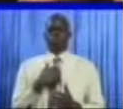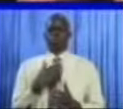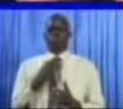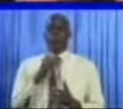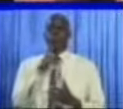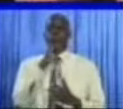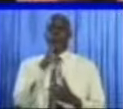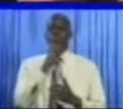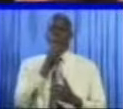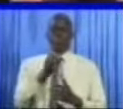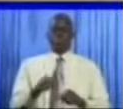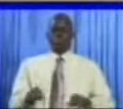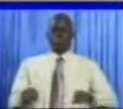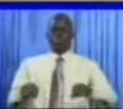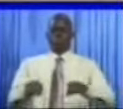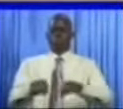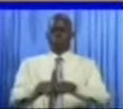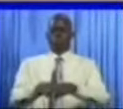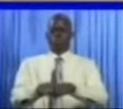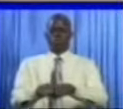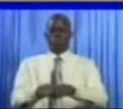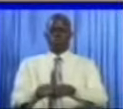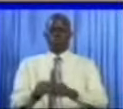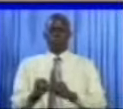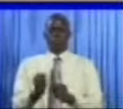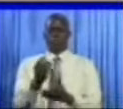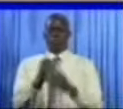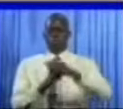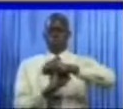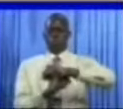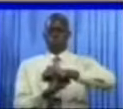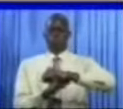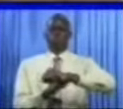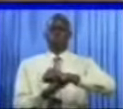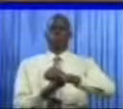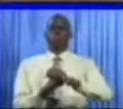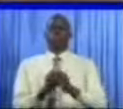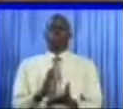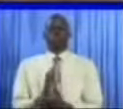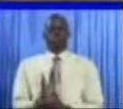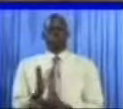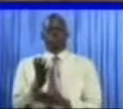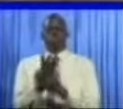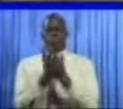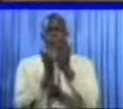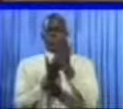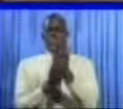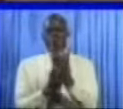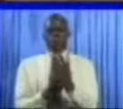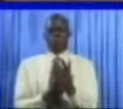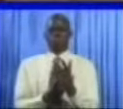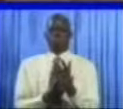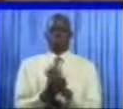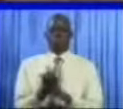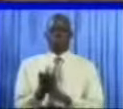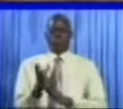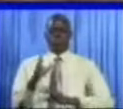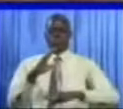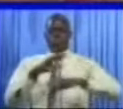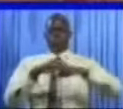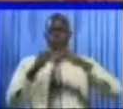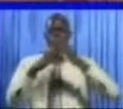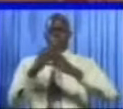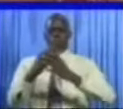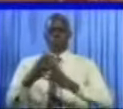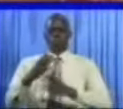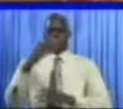de chaussures, les bottes de protection, les gilets des chantiers, les